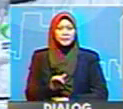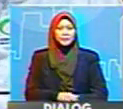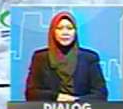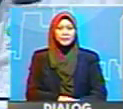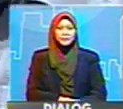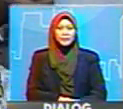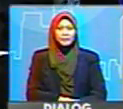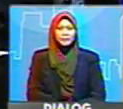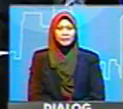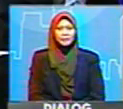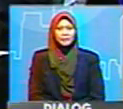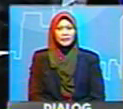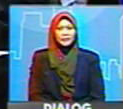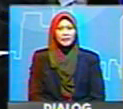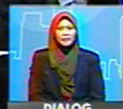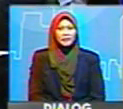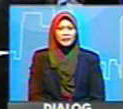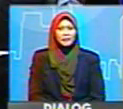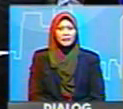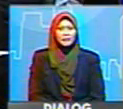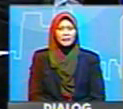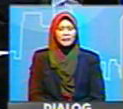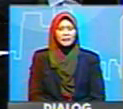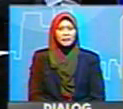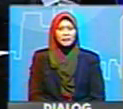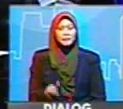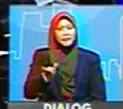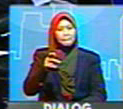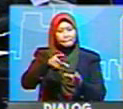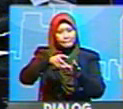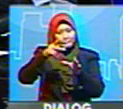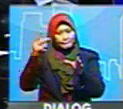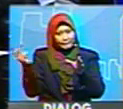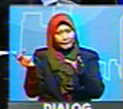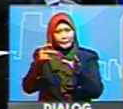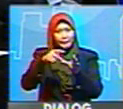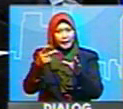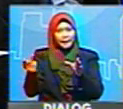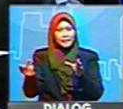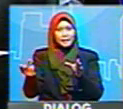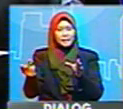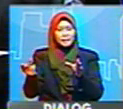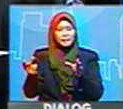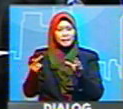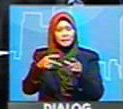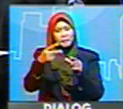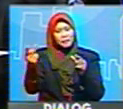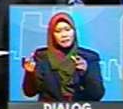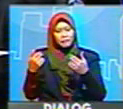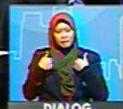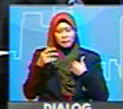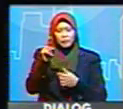segi dari segi padi Oke padi misalnya terdapat